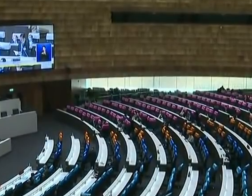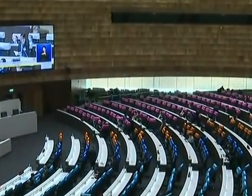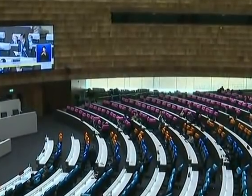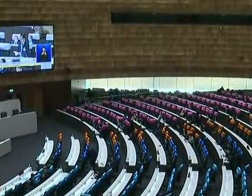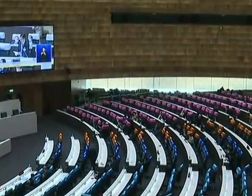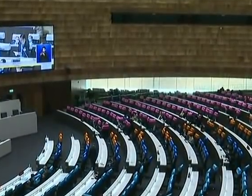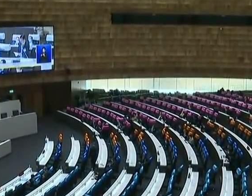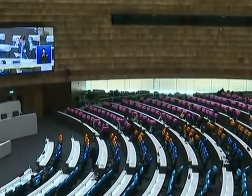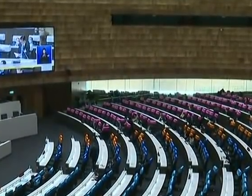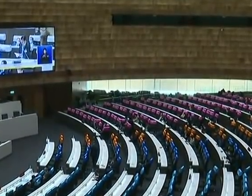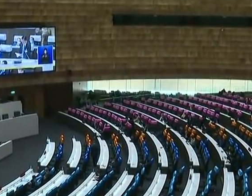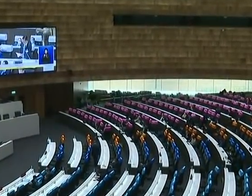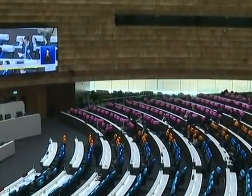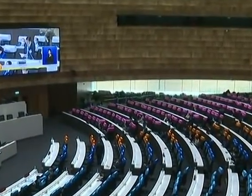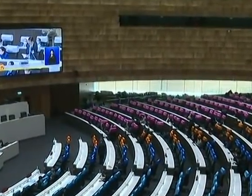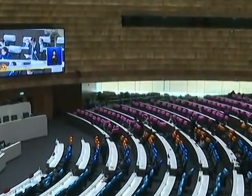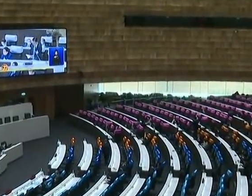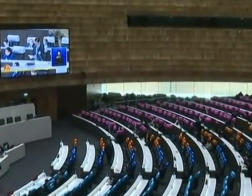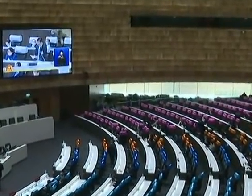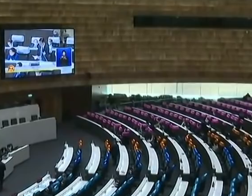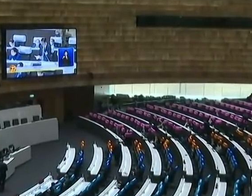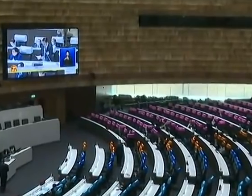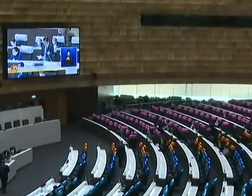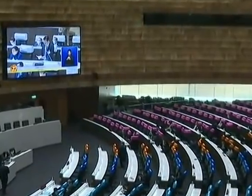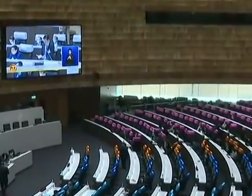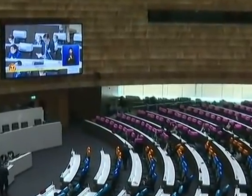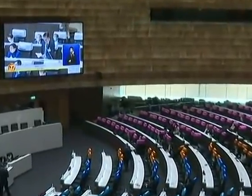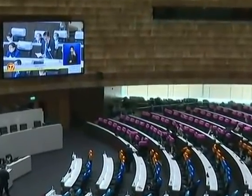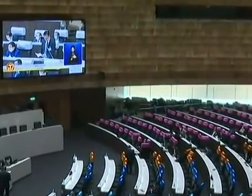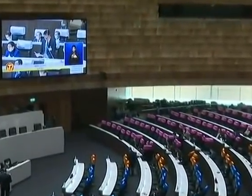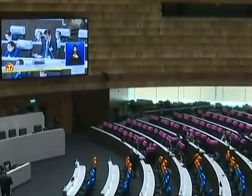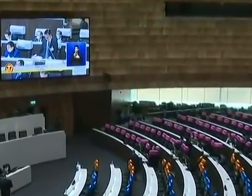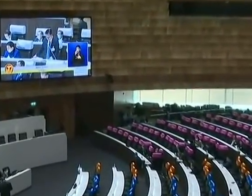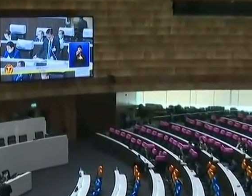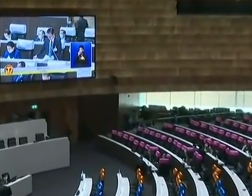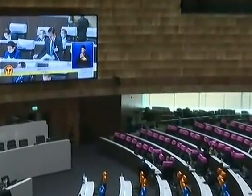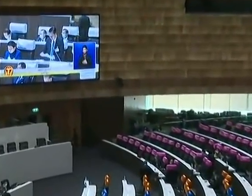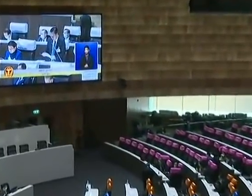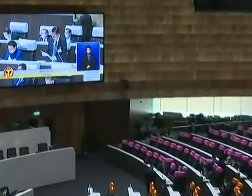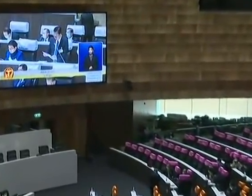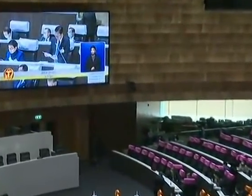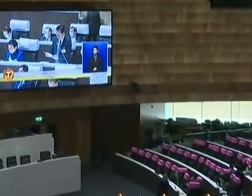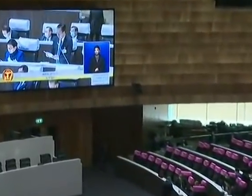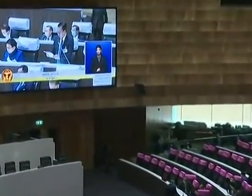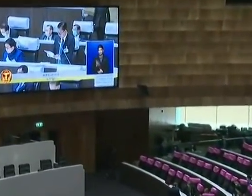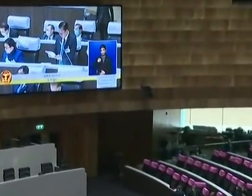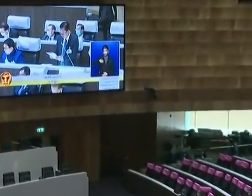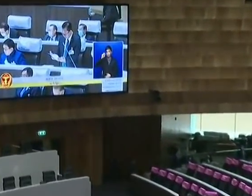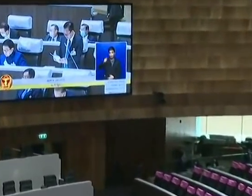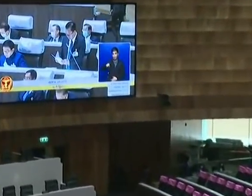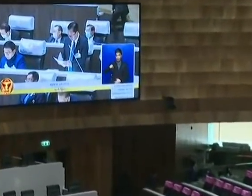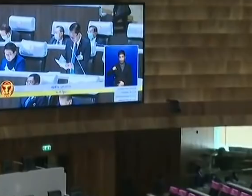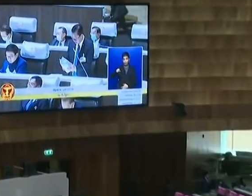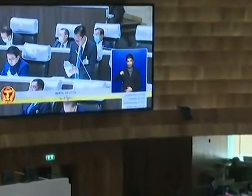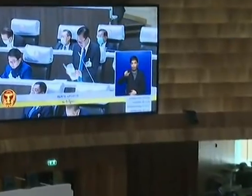ร่างพรบกำหนดให้พรบเห็นควรจัดประชามติเมื่อมีการเพิ่มอำนาจรัฐสภาและประชาชนเป็นเหมือนการสั่งให้รัฐบาล